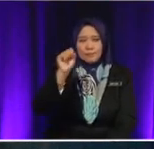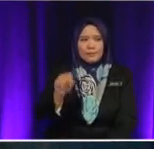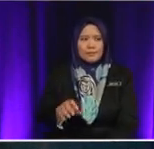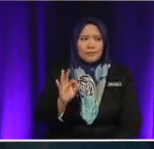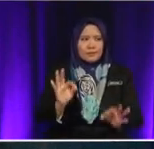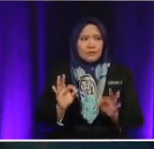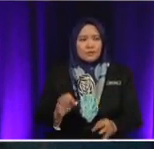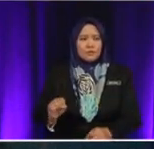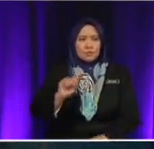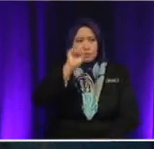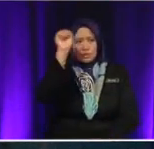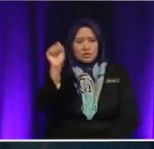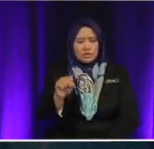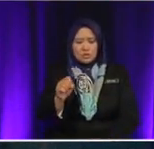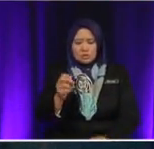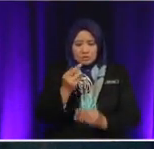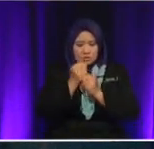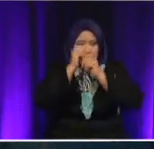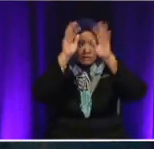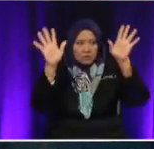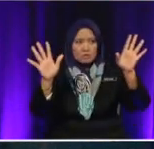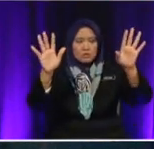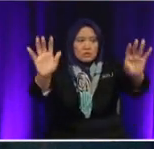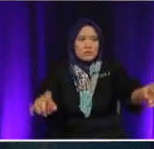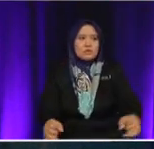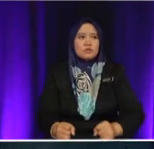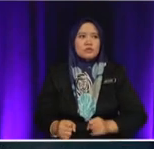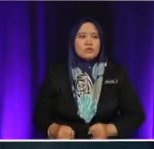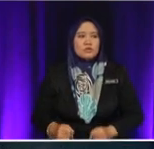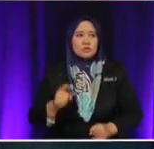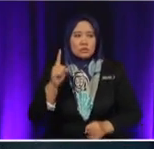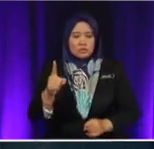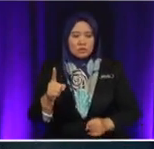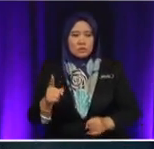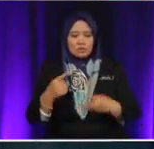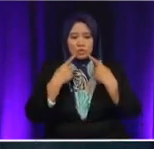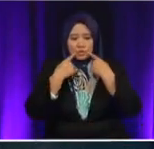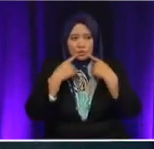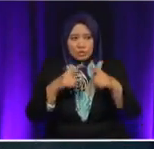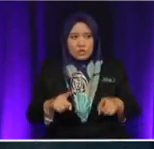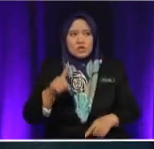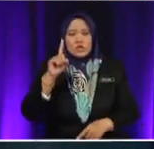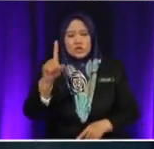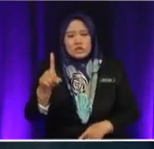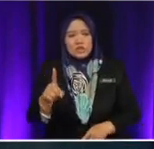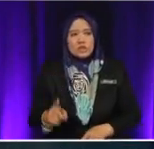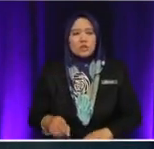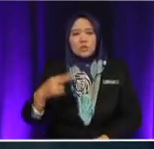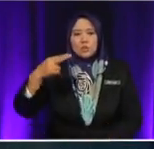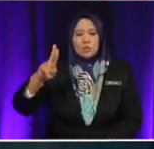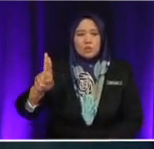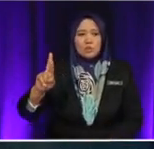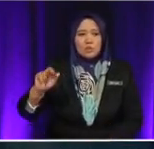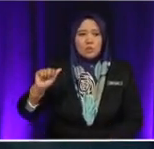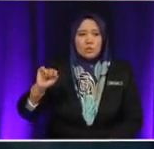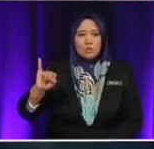soalan macam terangkan tadi cikgu, satu markah untuk jawapannya fakta. Dan satu lagi fakta untuk uraian. Okey,